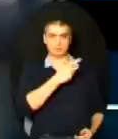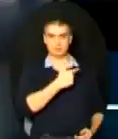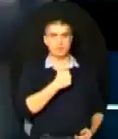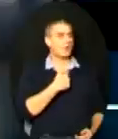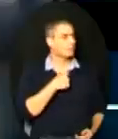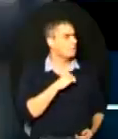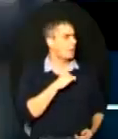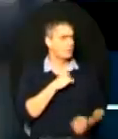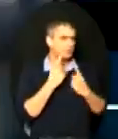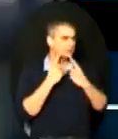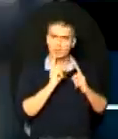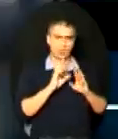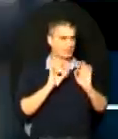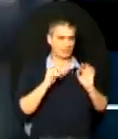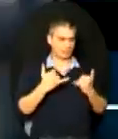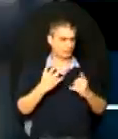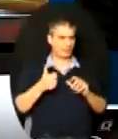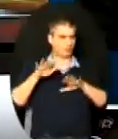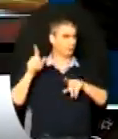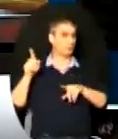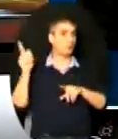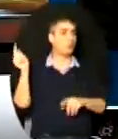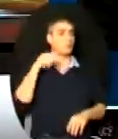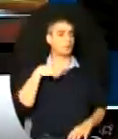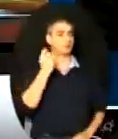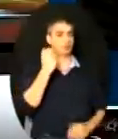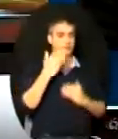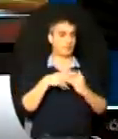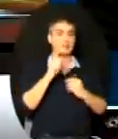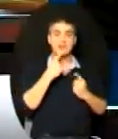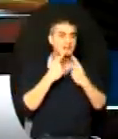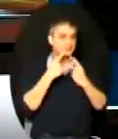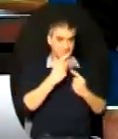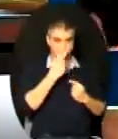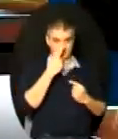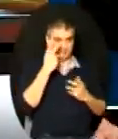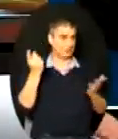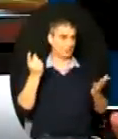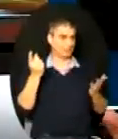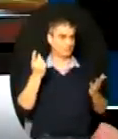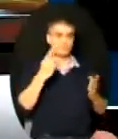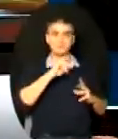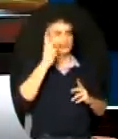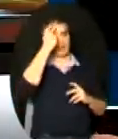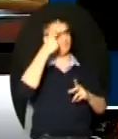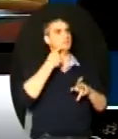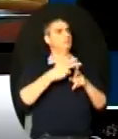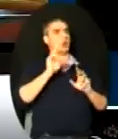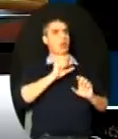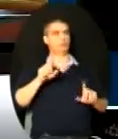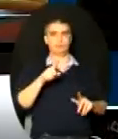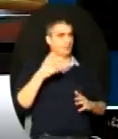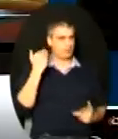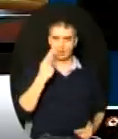מעניין שהשיח הזה לא התחיל עם ראש הממשלה. ראש הממשלה הופיע במוצאי שבת, אבל השיח שניסה לנקות את כל המגזר הערבי